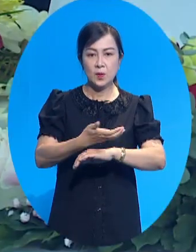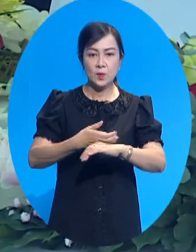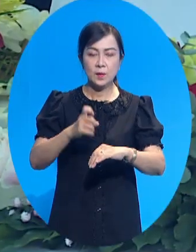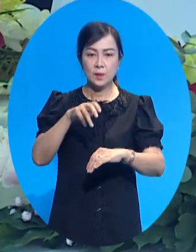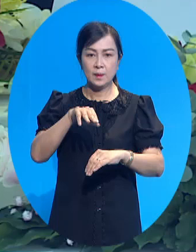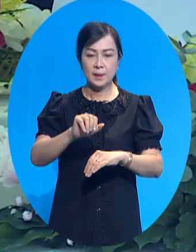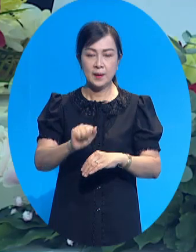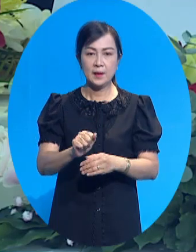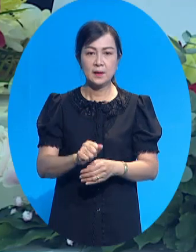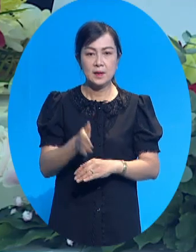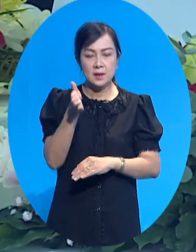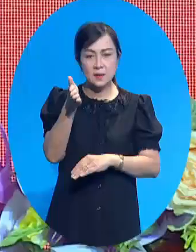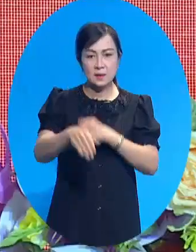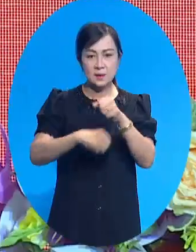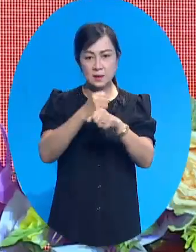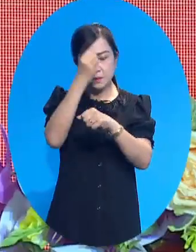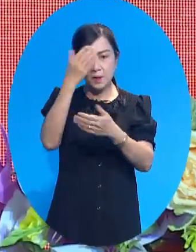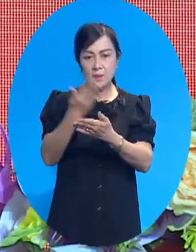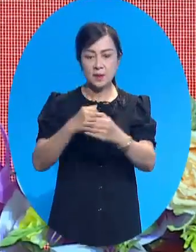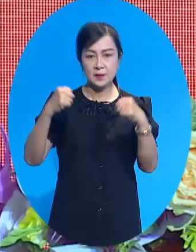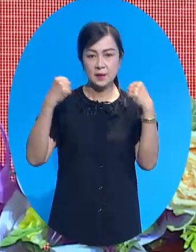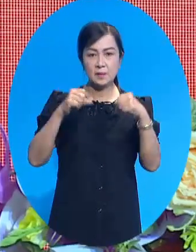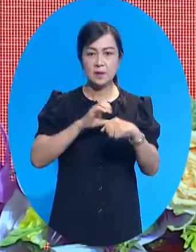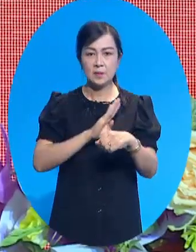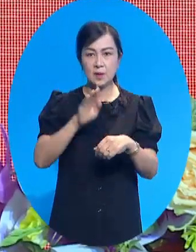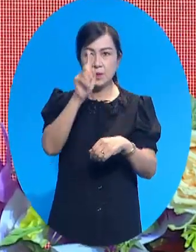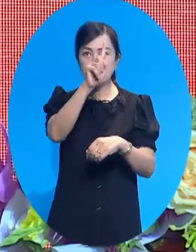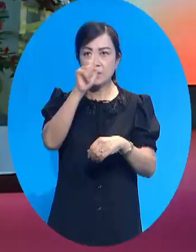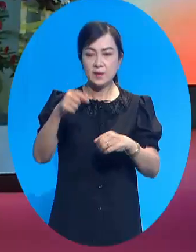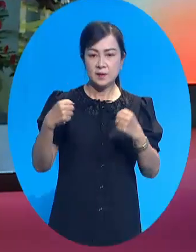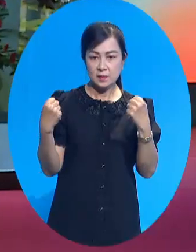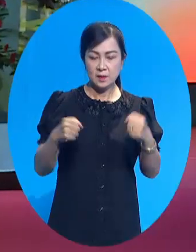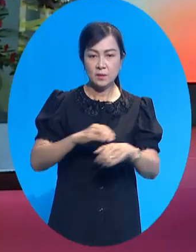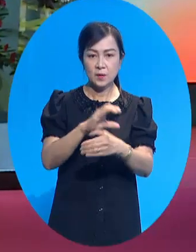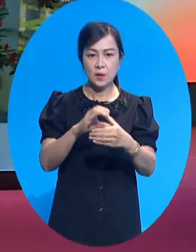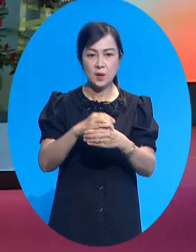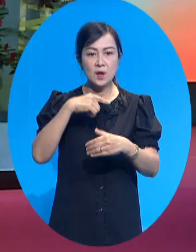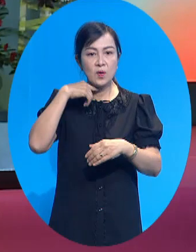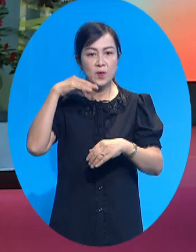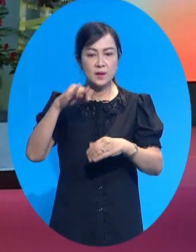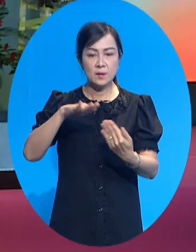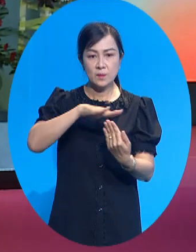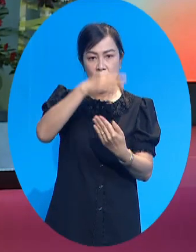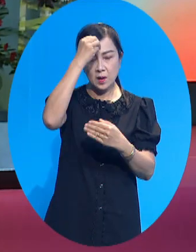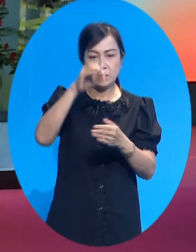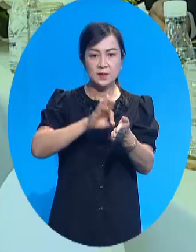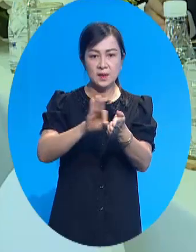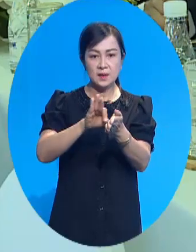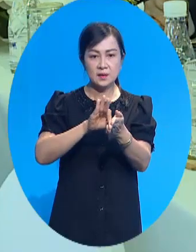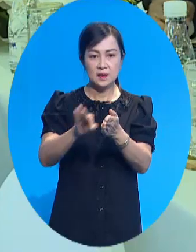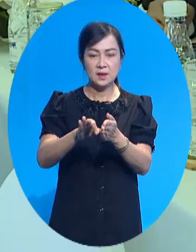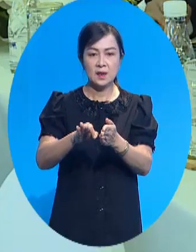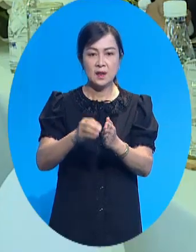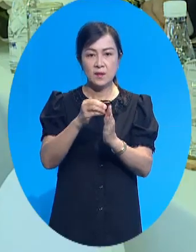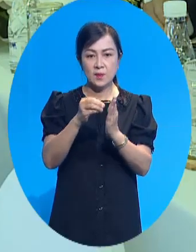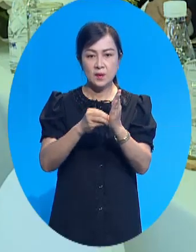Nam Á. Hướng tới năm học mới thành công, toàn thể cán bộ giảng viên tiếp tục nỗ lực, đoàn kết, quyết tâm tạo dựng môi trường học tập tiên tiến, từng bước